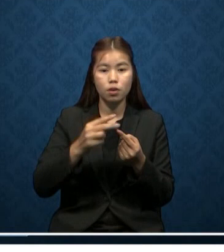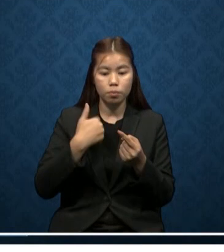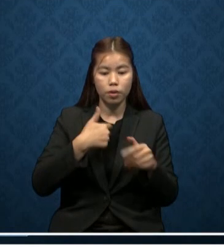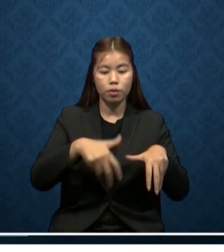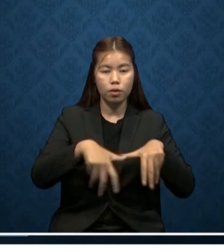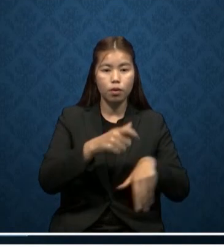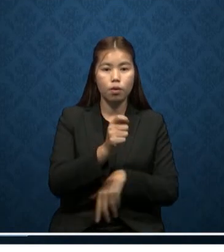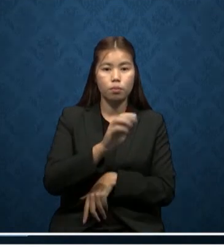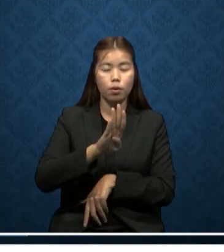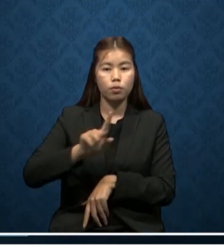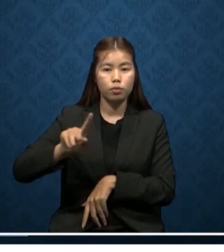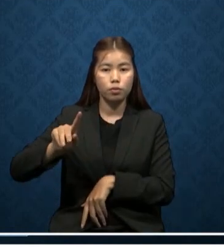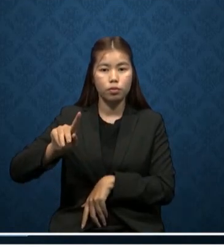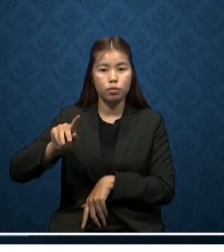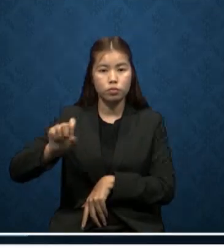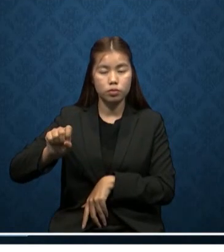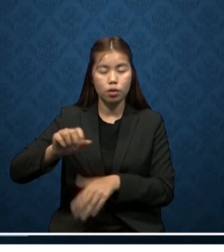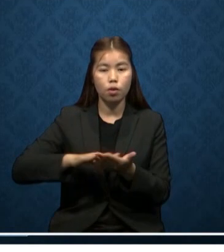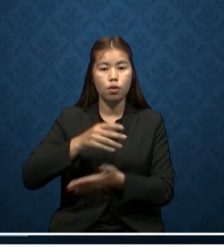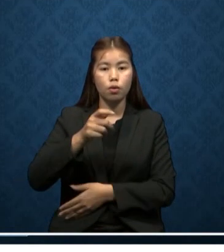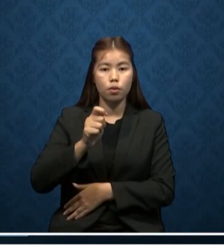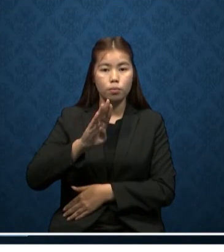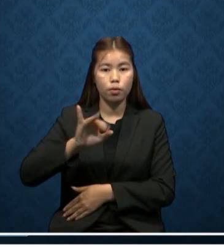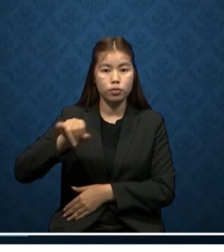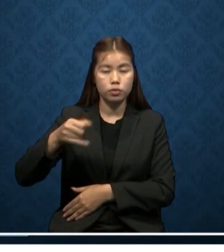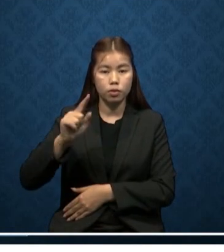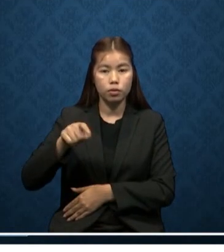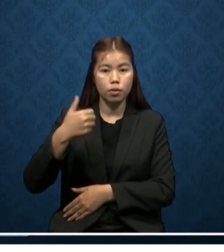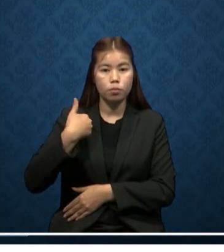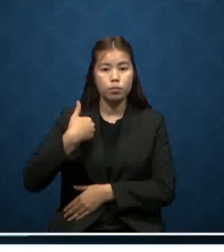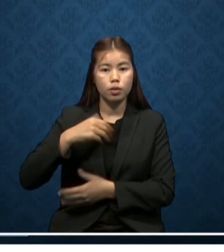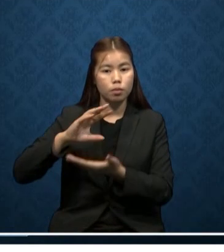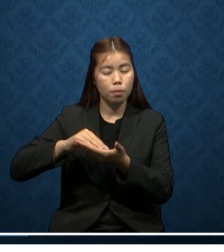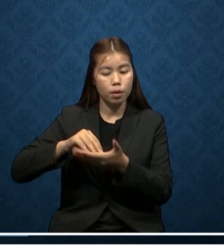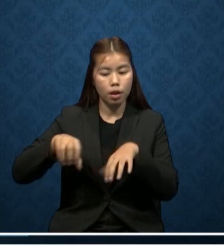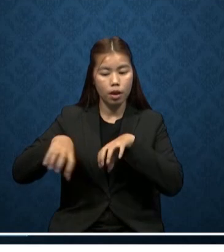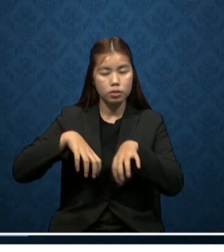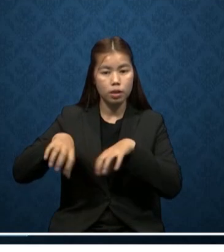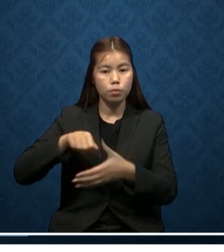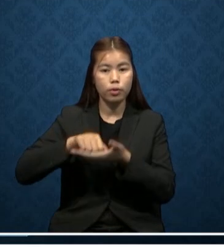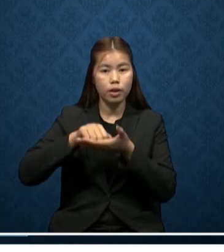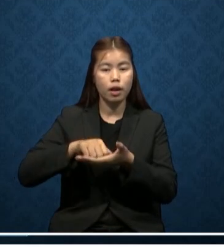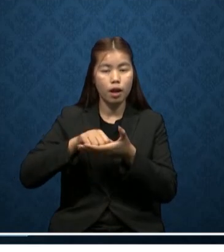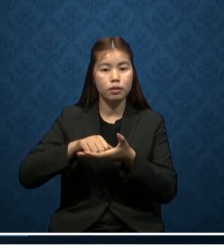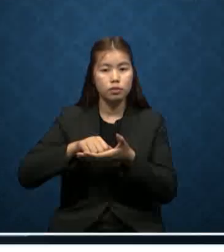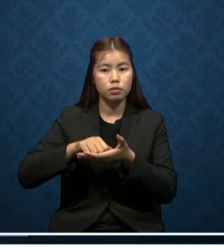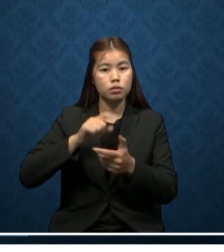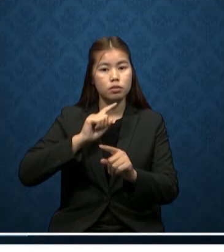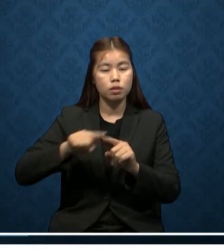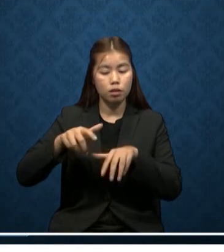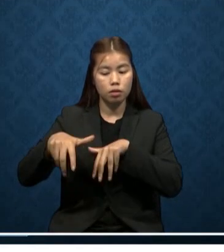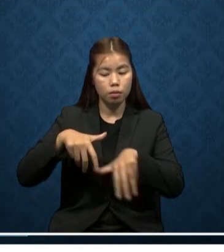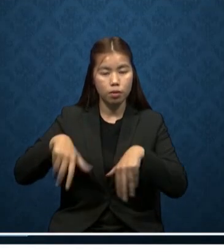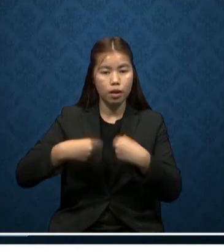ถิ่นต้องมีสมรรถนะและสร้างความทันสมัยในการจัดบริการสาธารณะและกิจกรรมสาธารณะให้กับ